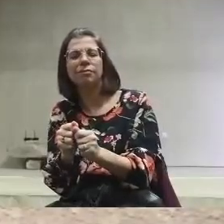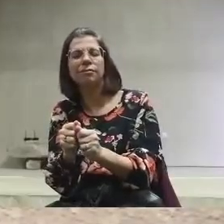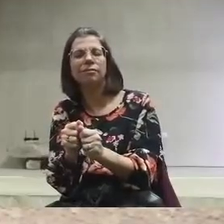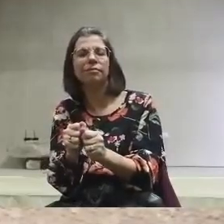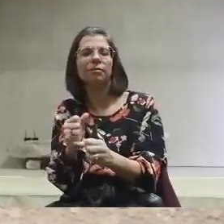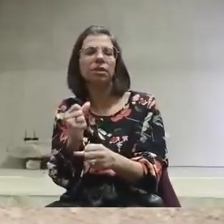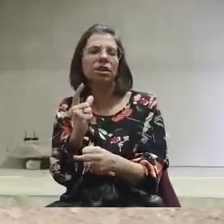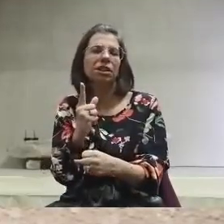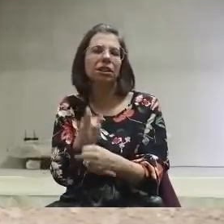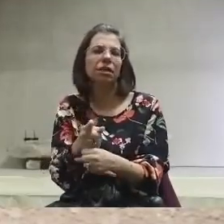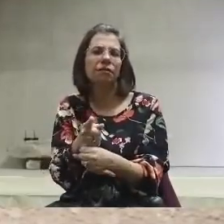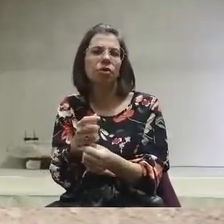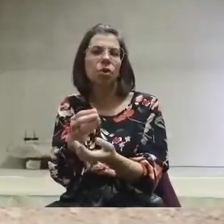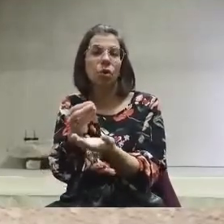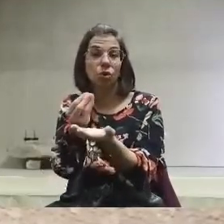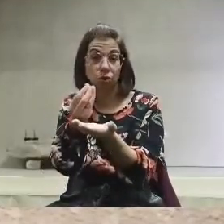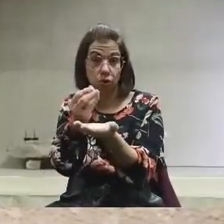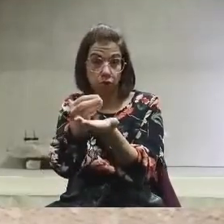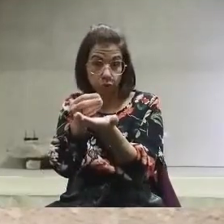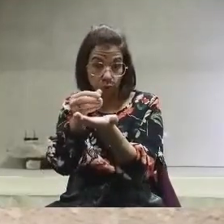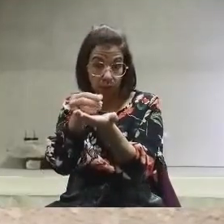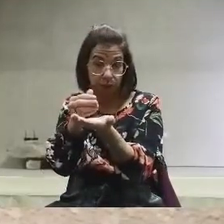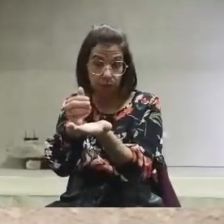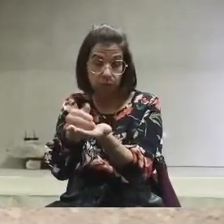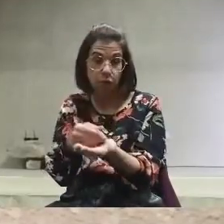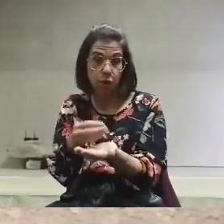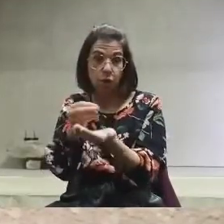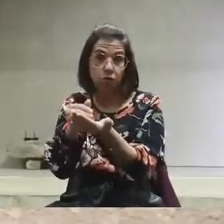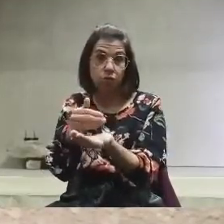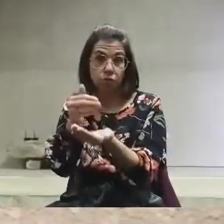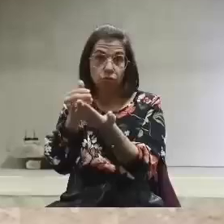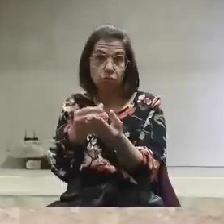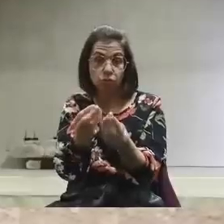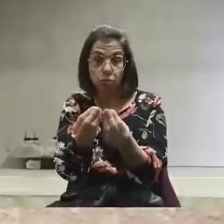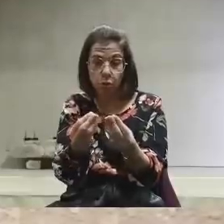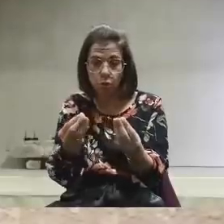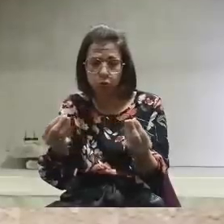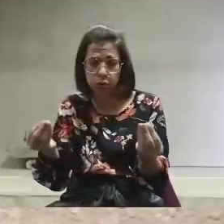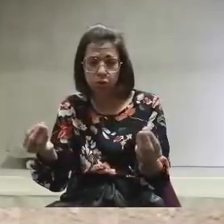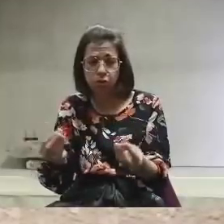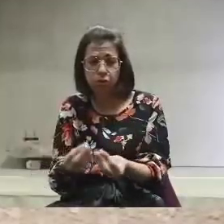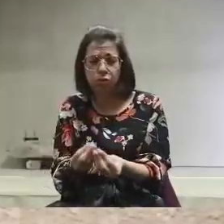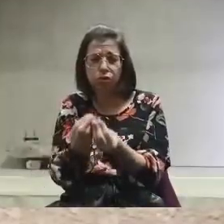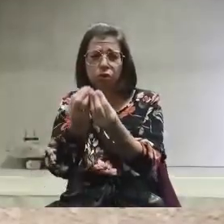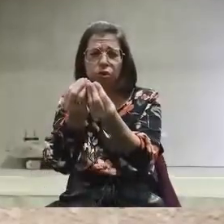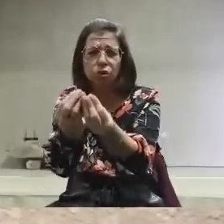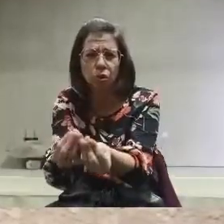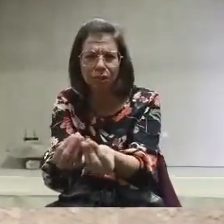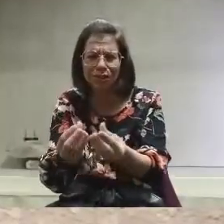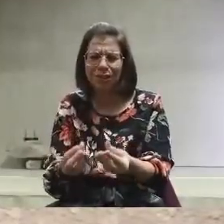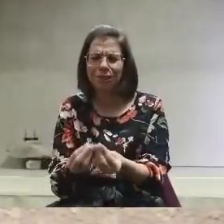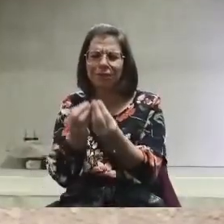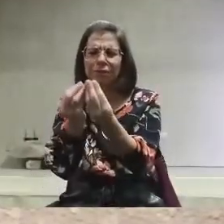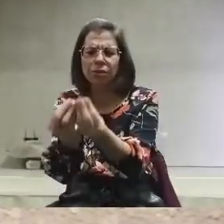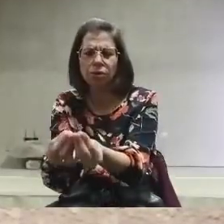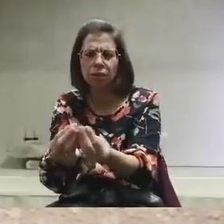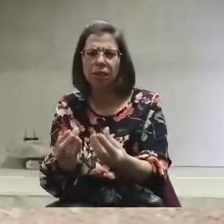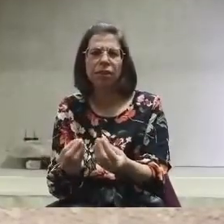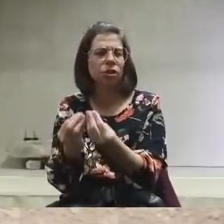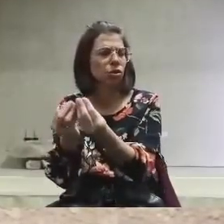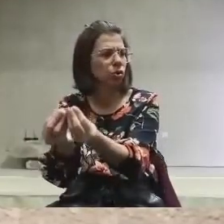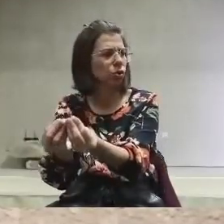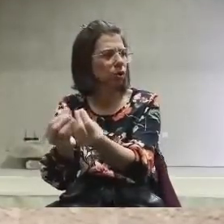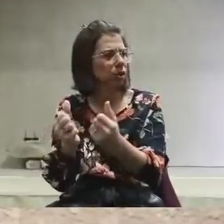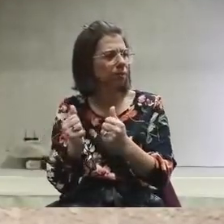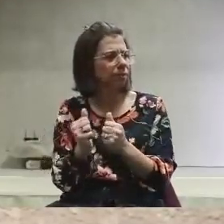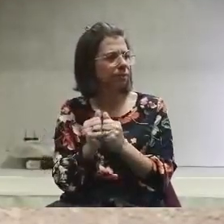les huissiers sur le dos, et vous avez la justice. Vous imaginez, je rencontre parfois des